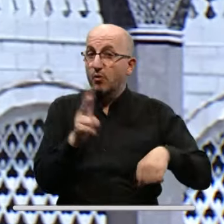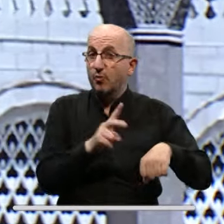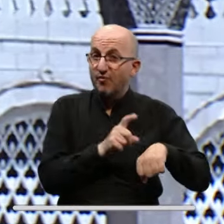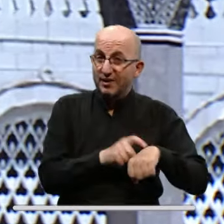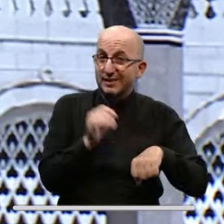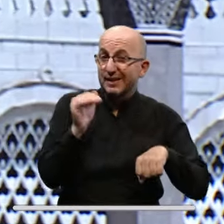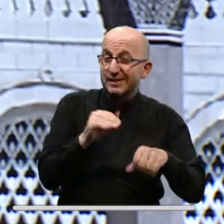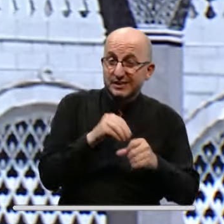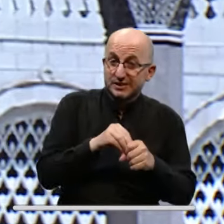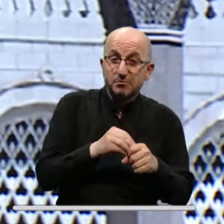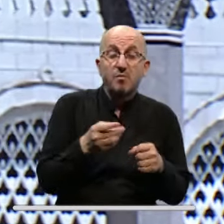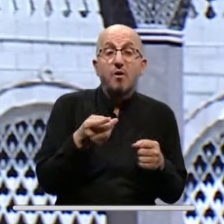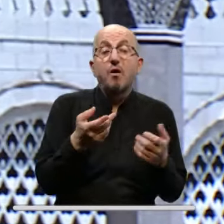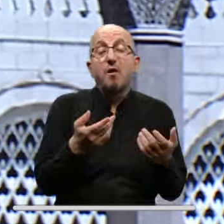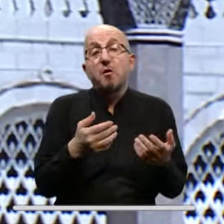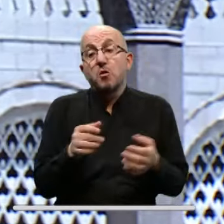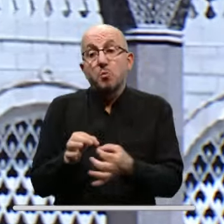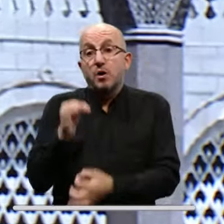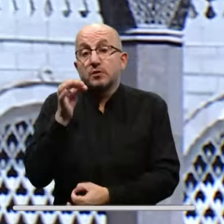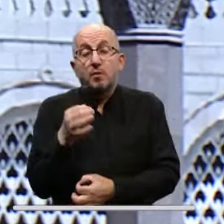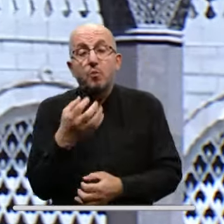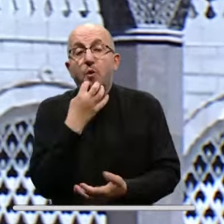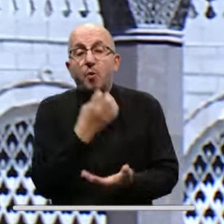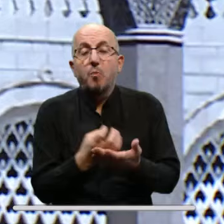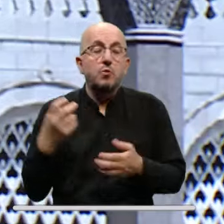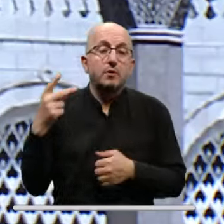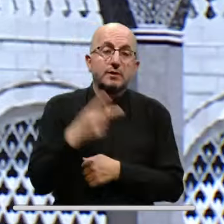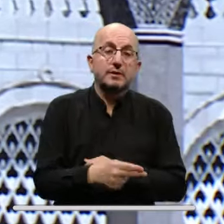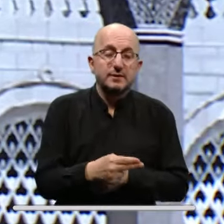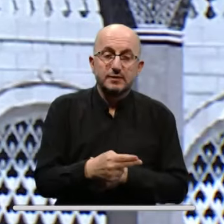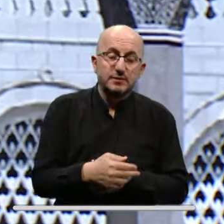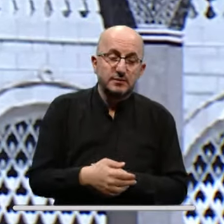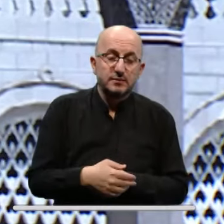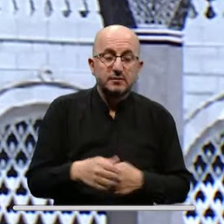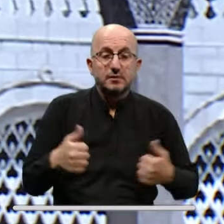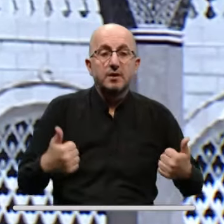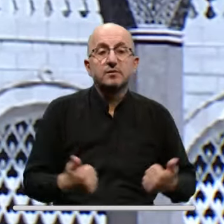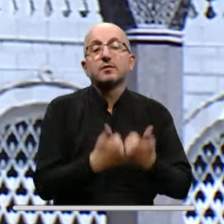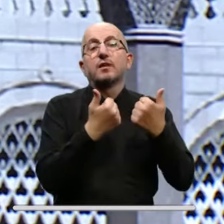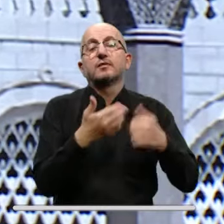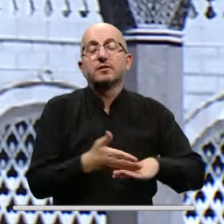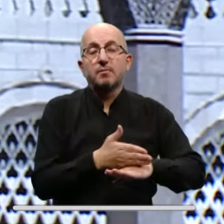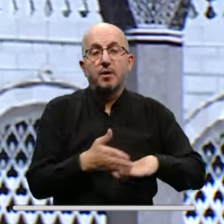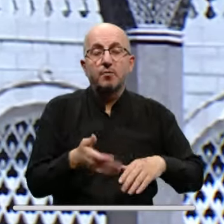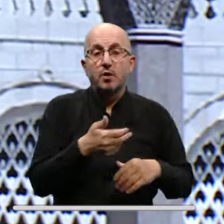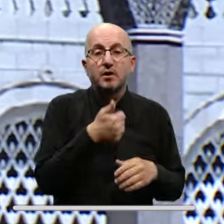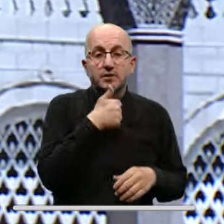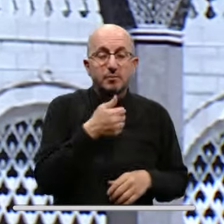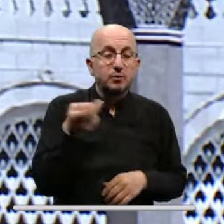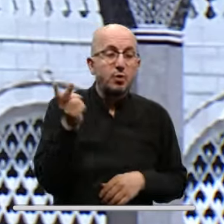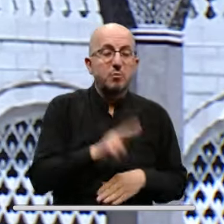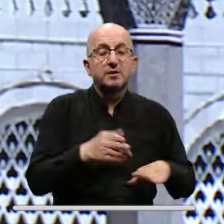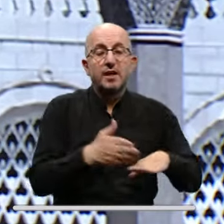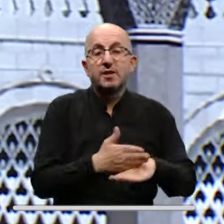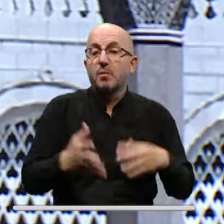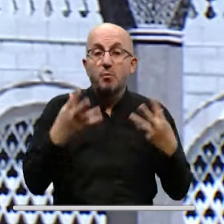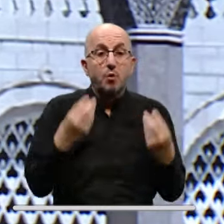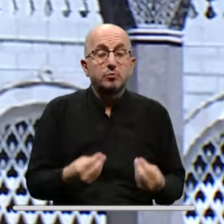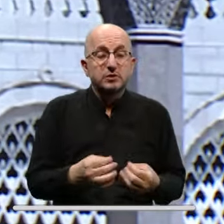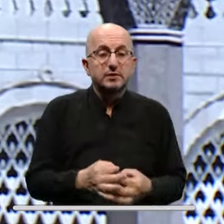onun ömrünü kesip bir ölümlü kaza suretiyle adamın ölmesine sebep olmuştur?